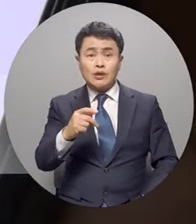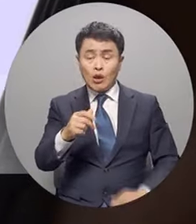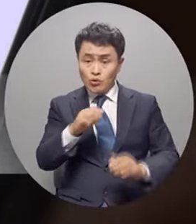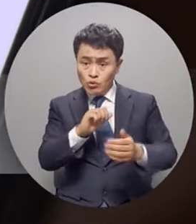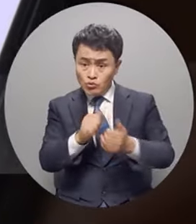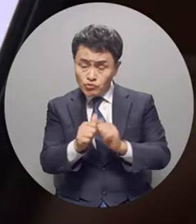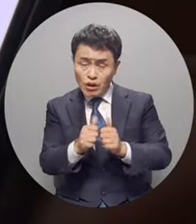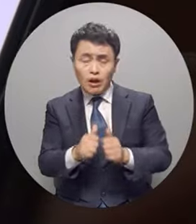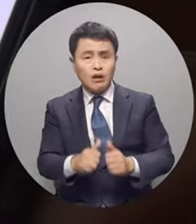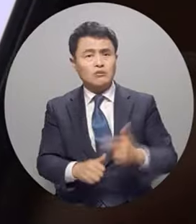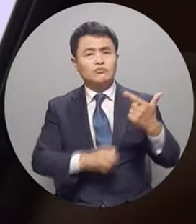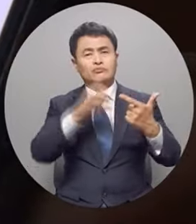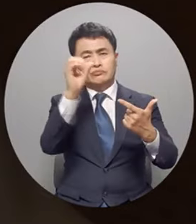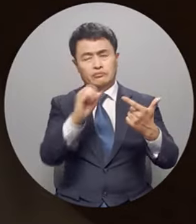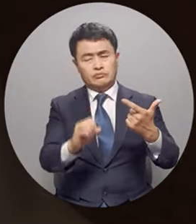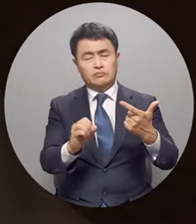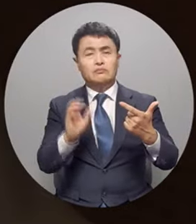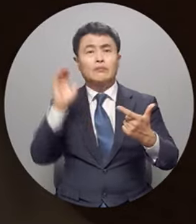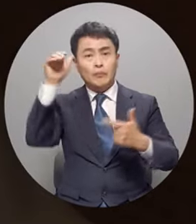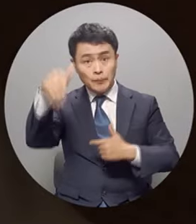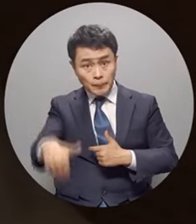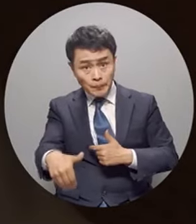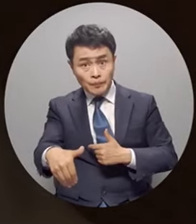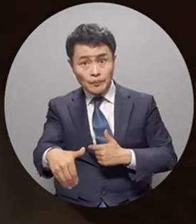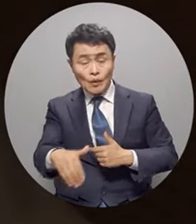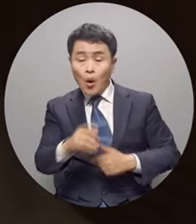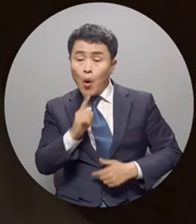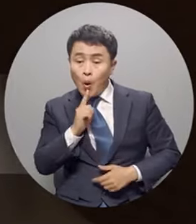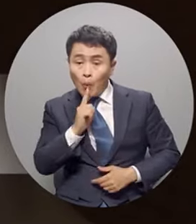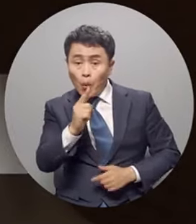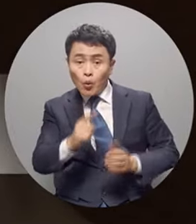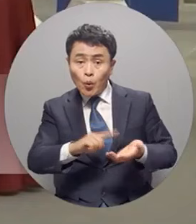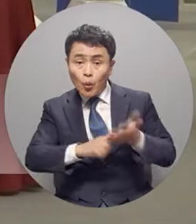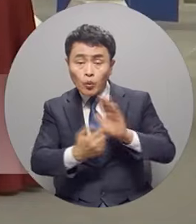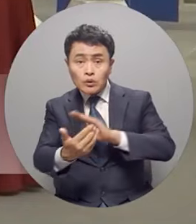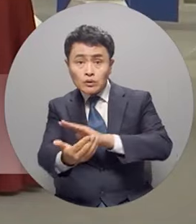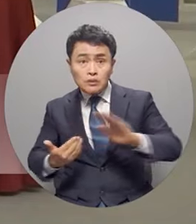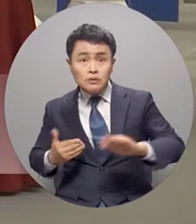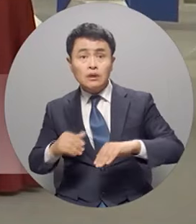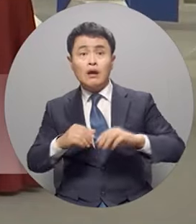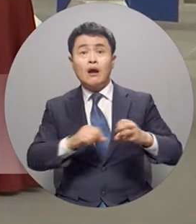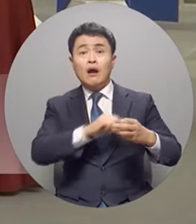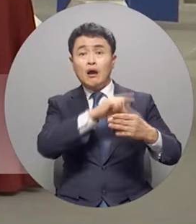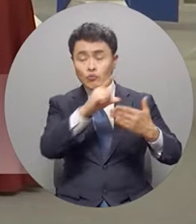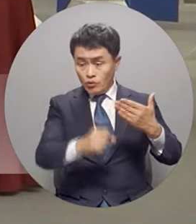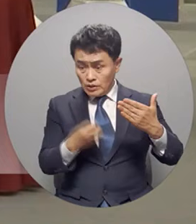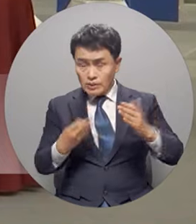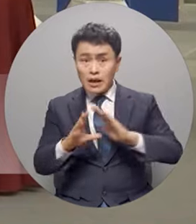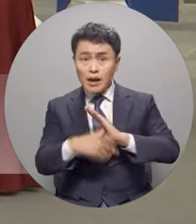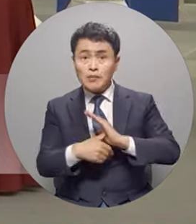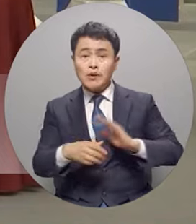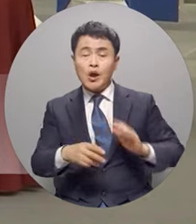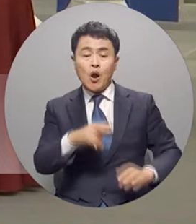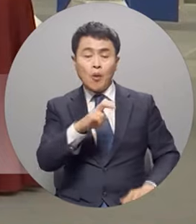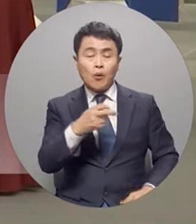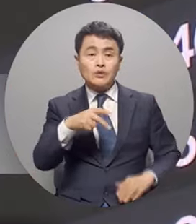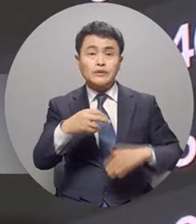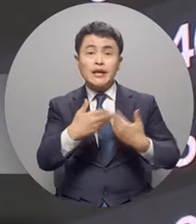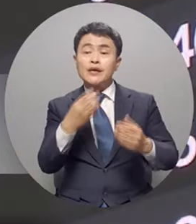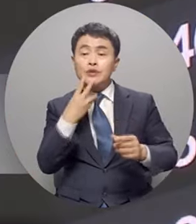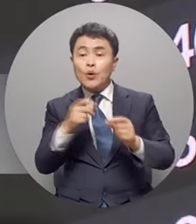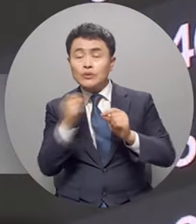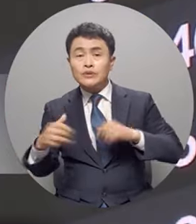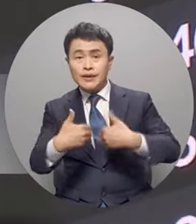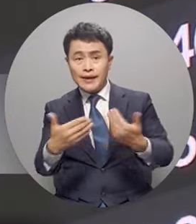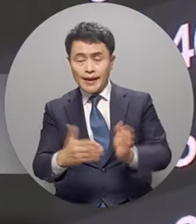6% 넘게 급락했습니다 그런데 보고서가 공개되기 직전인 지난 13일 모건스탠리 서울 지점에서 sk 하이닉스